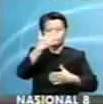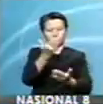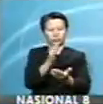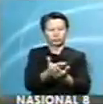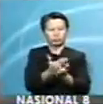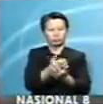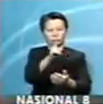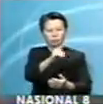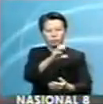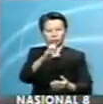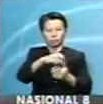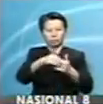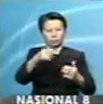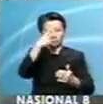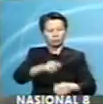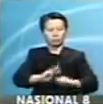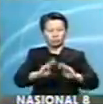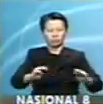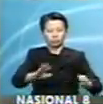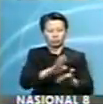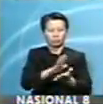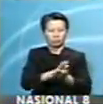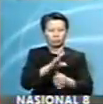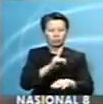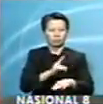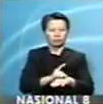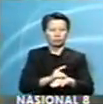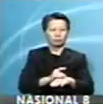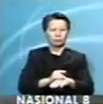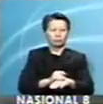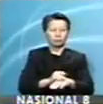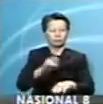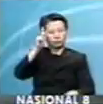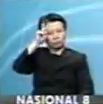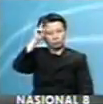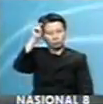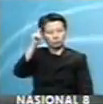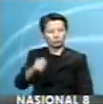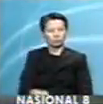sebanyak R bagi pelajar sekolah di Kompleks sekolah seberang takir Kuala Terengganu